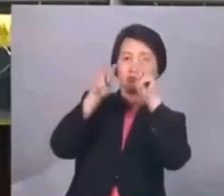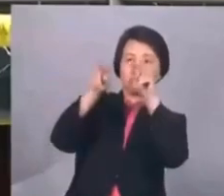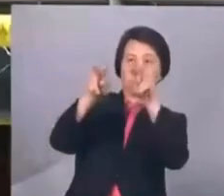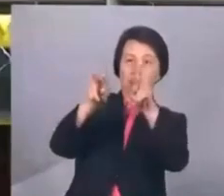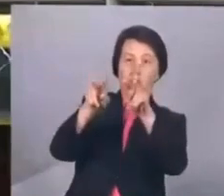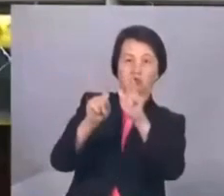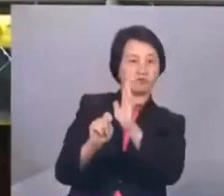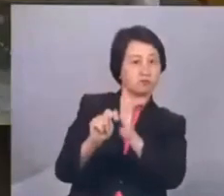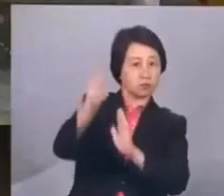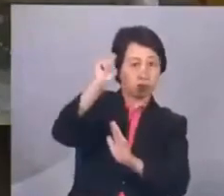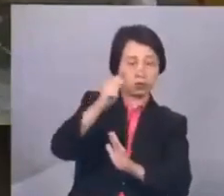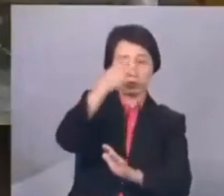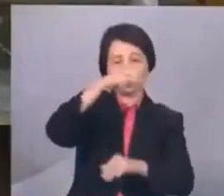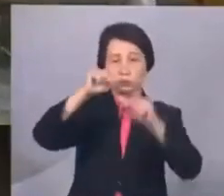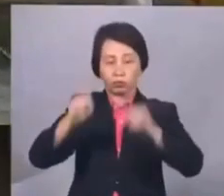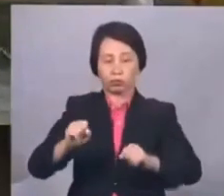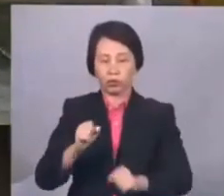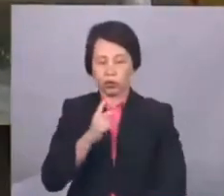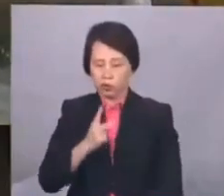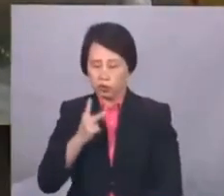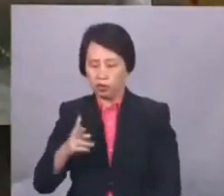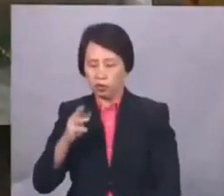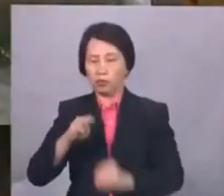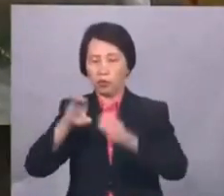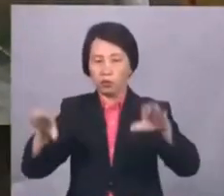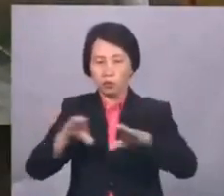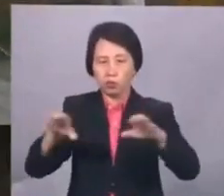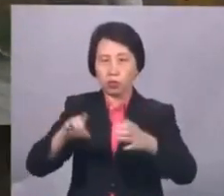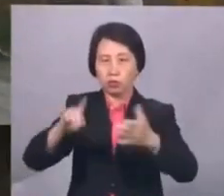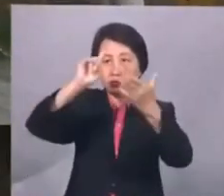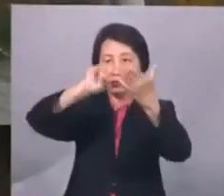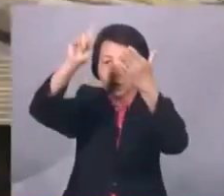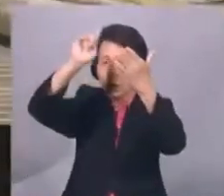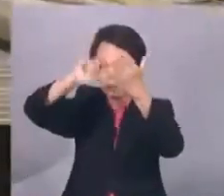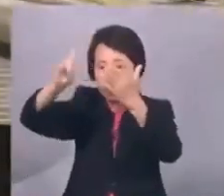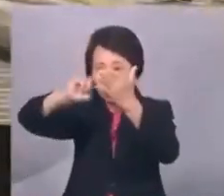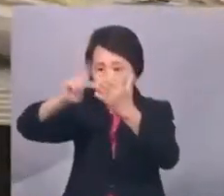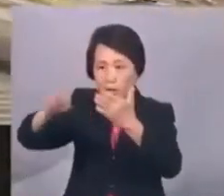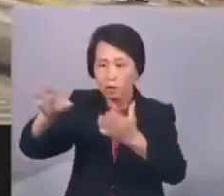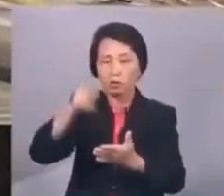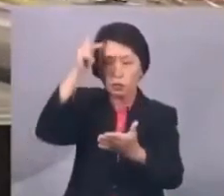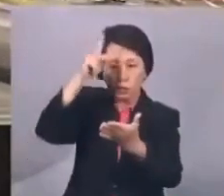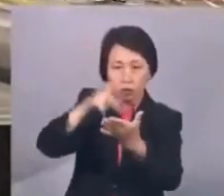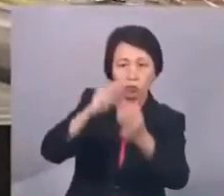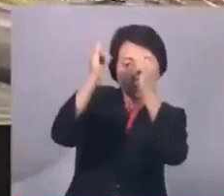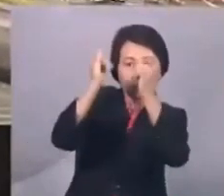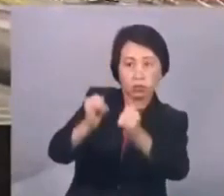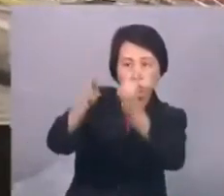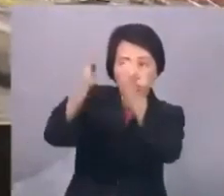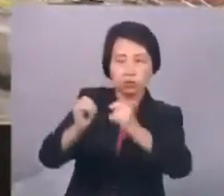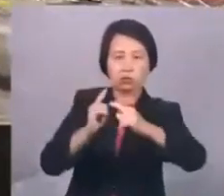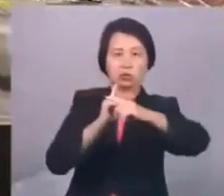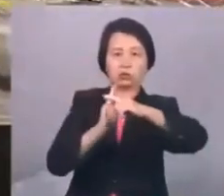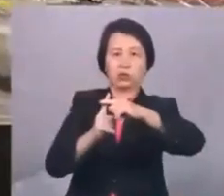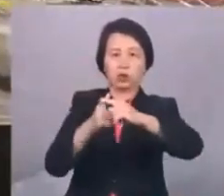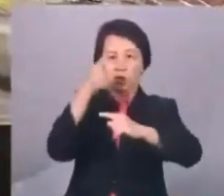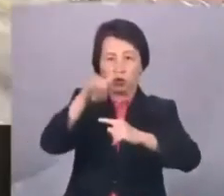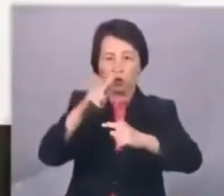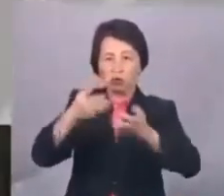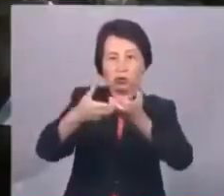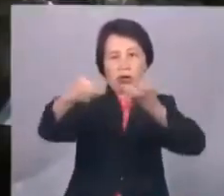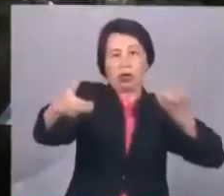tinggi bagi membolehkan Kementerian Kesehatan melakukan pemeriksaan dan mengatasi individu yang positif untuk